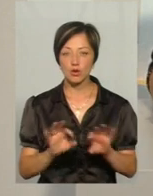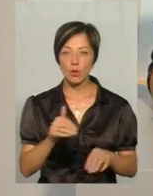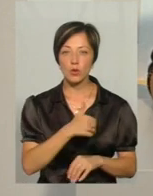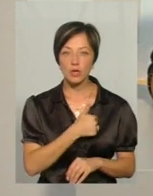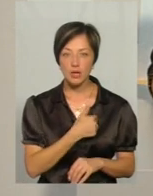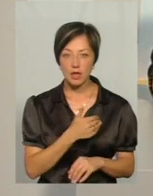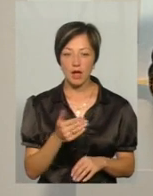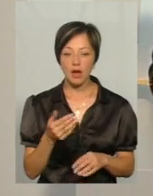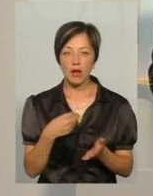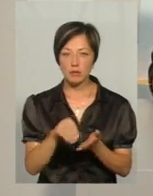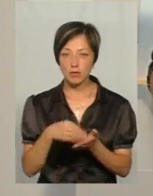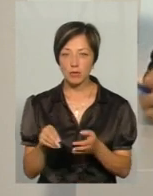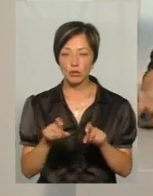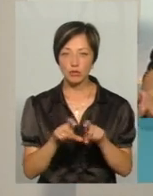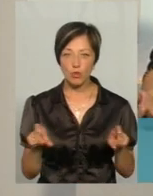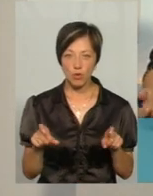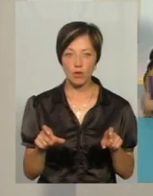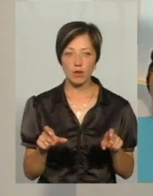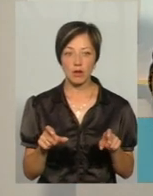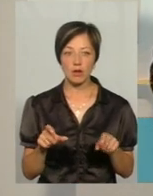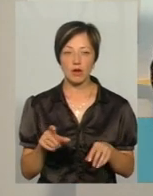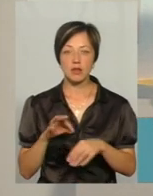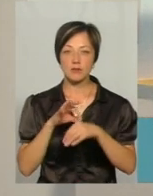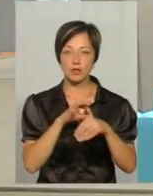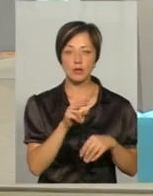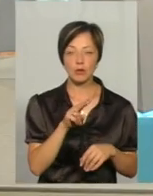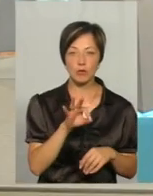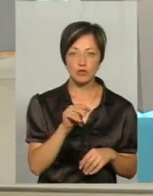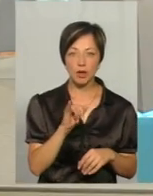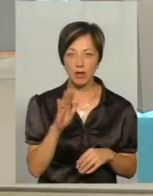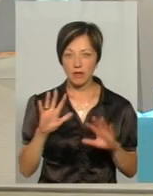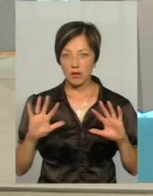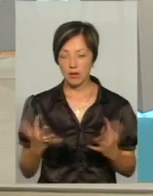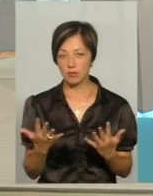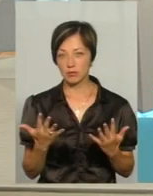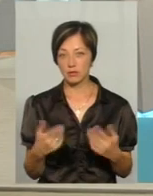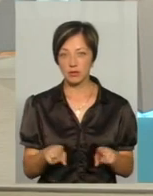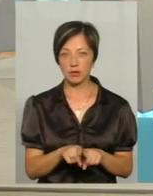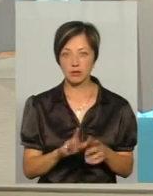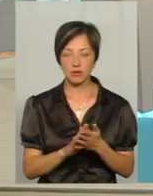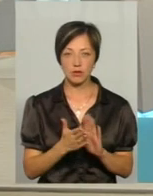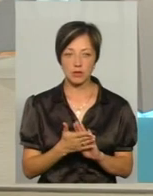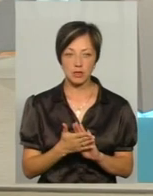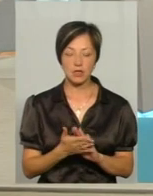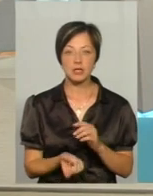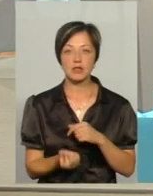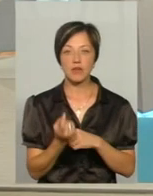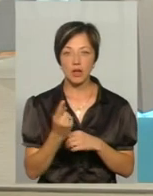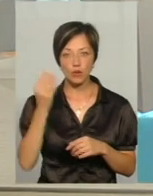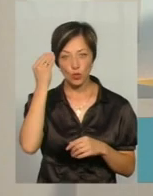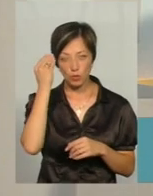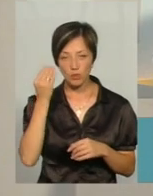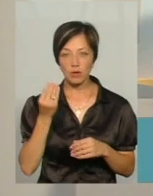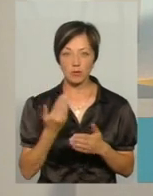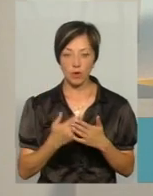хотіла зібрати дітей до школи, звозити їх в Почаїв. І тут, ну, тобто, логічно з'являється думка, ну,